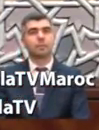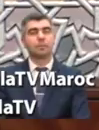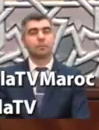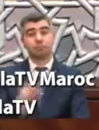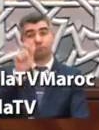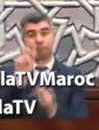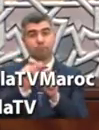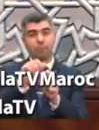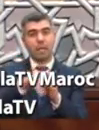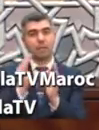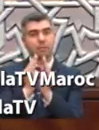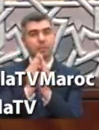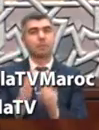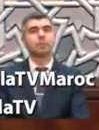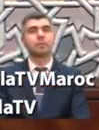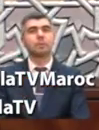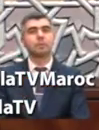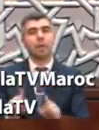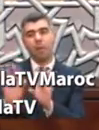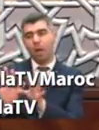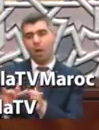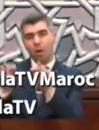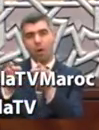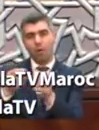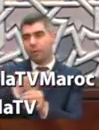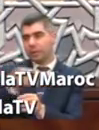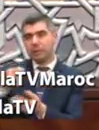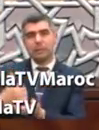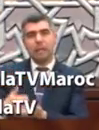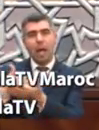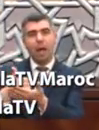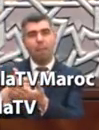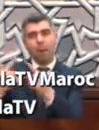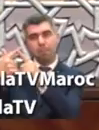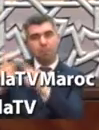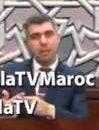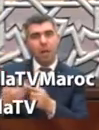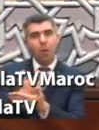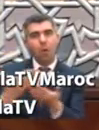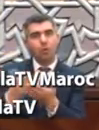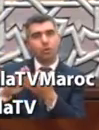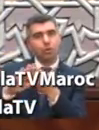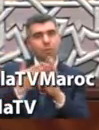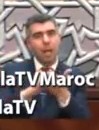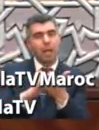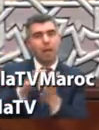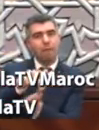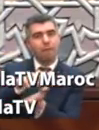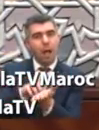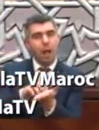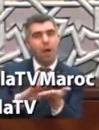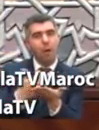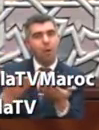لفريق العدالة والتنمية عن المعايير المعتمدة لتوزيع الدعم المالي للجمعيات والتعاونيات الفلاحية وتتبع صرف